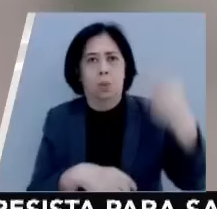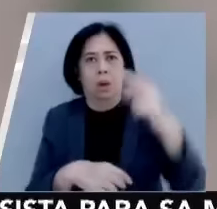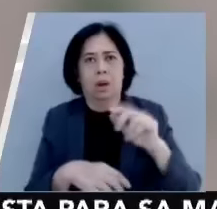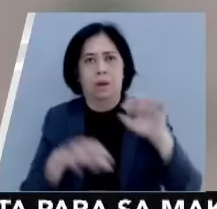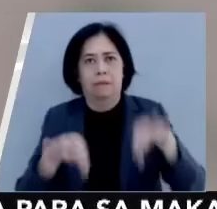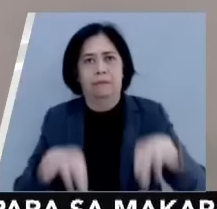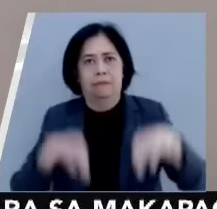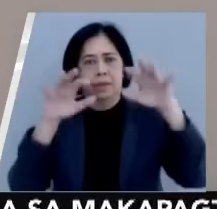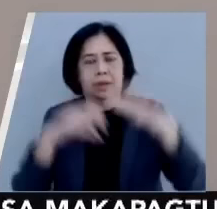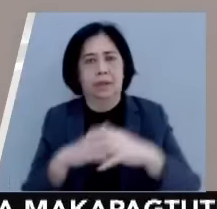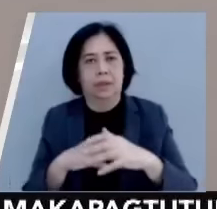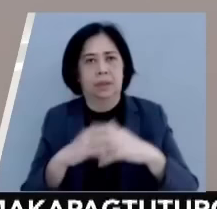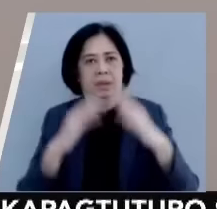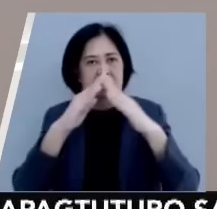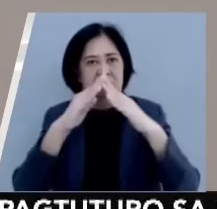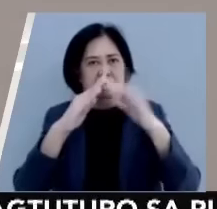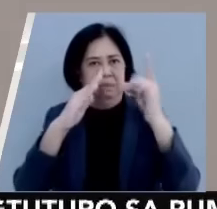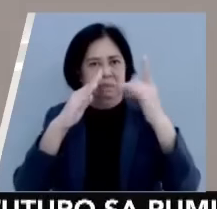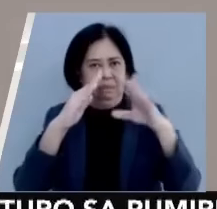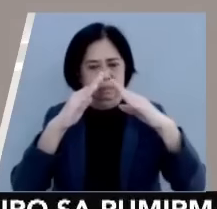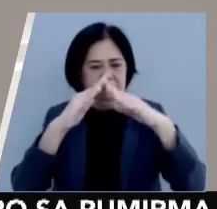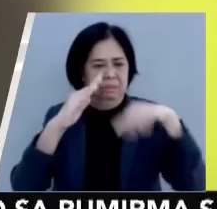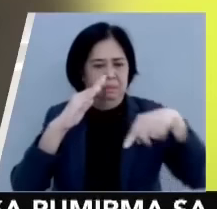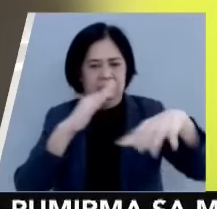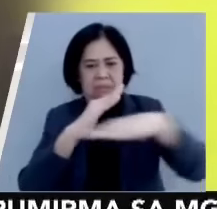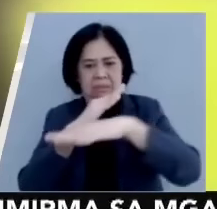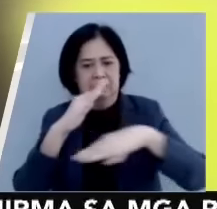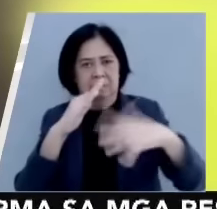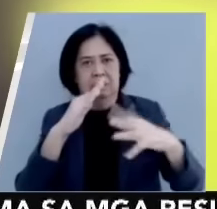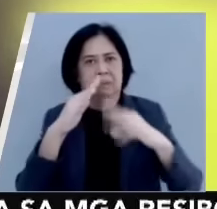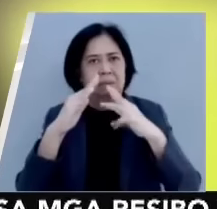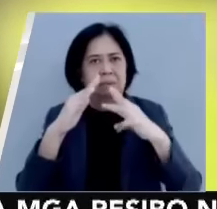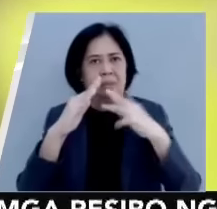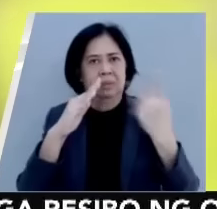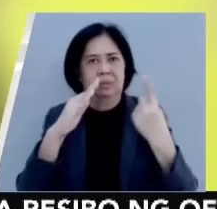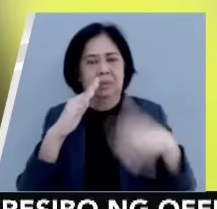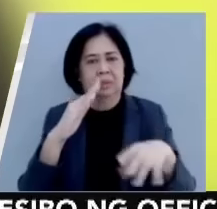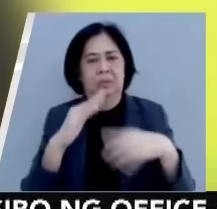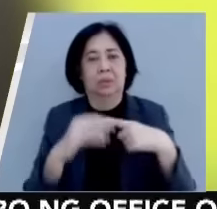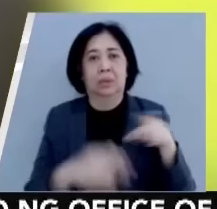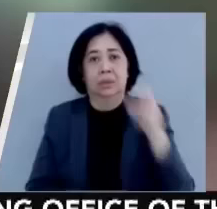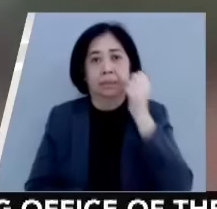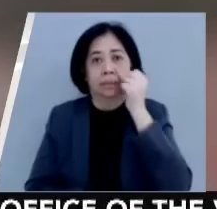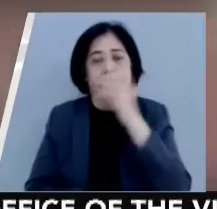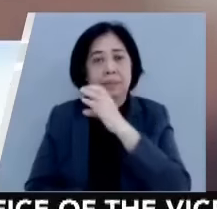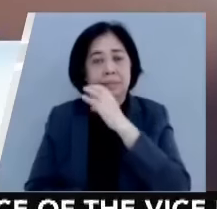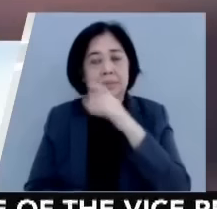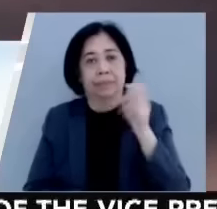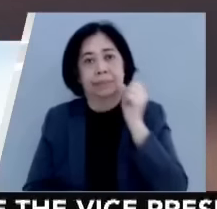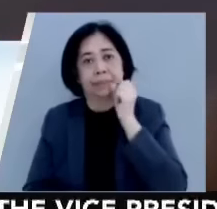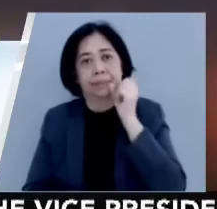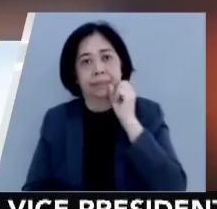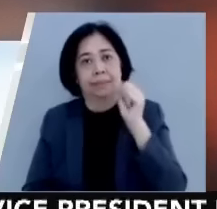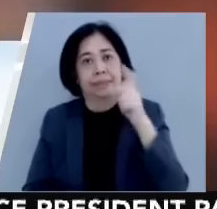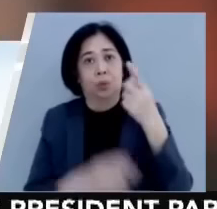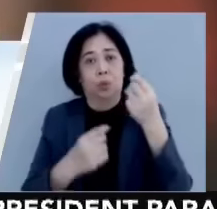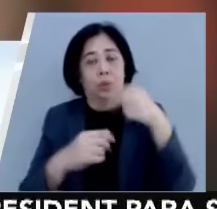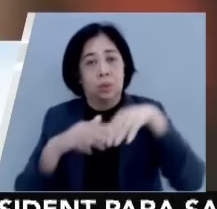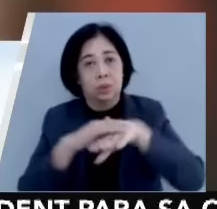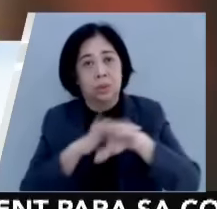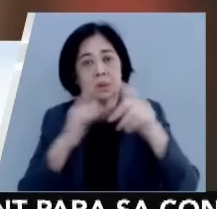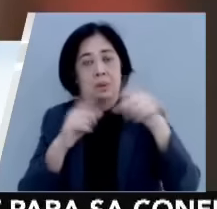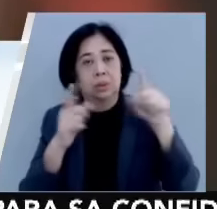sa bubong, wala ka nang maaaninag sa ilang bahay. Ang senior citizen na si Samira, sa bintana ng kanyang bahay sa ikalawang